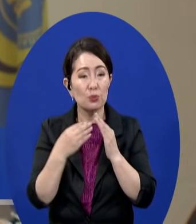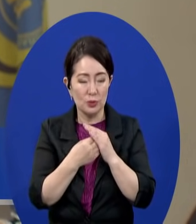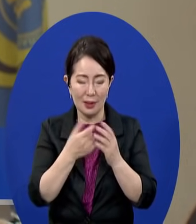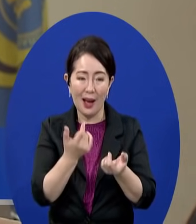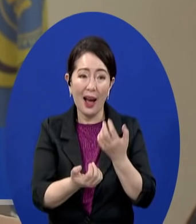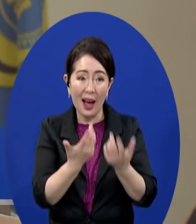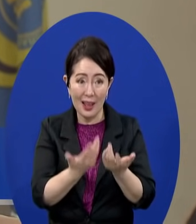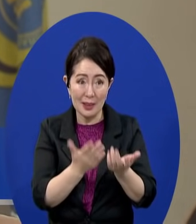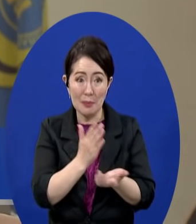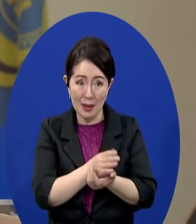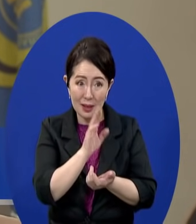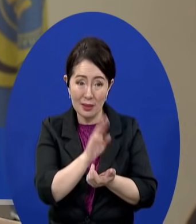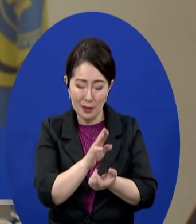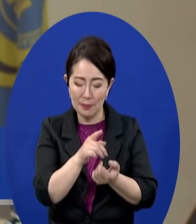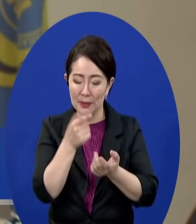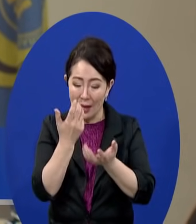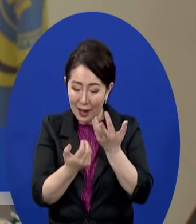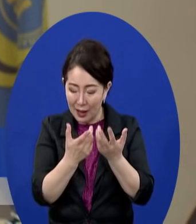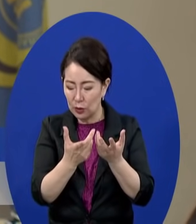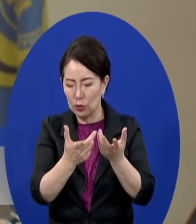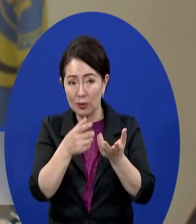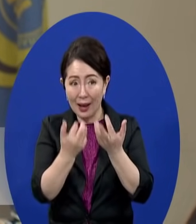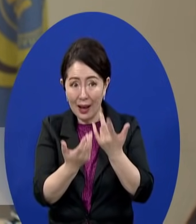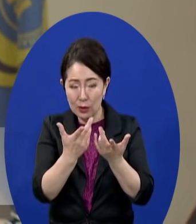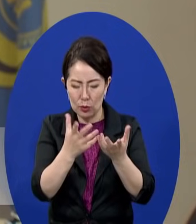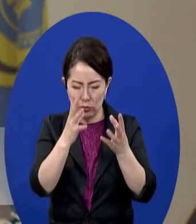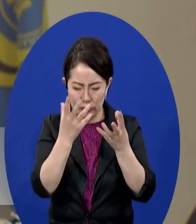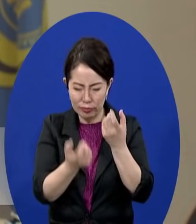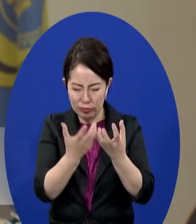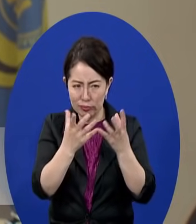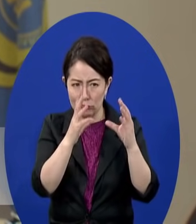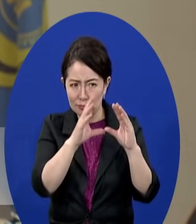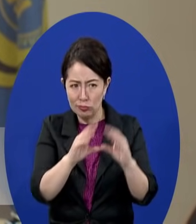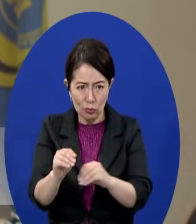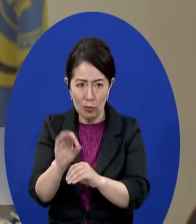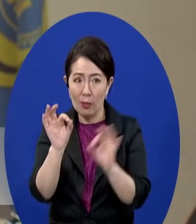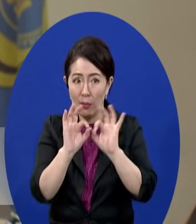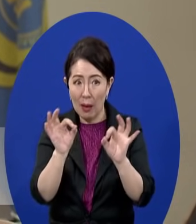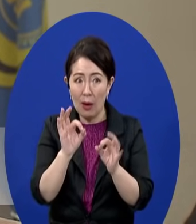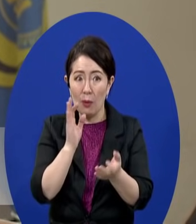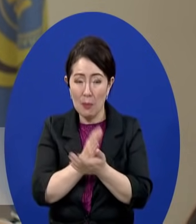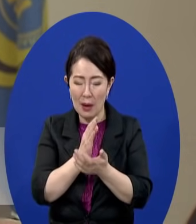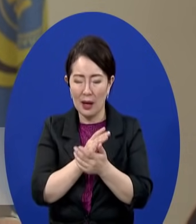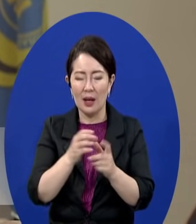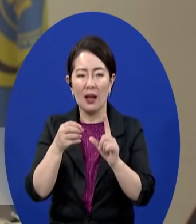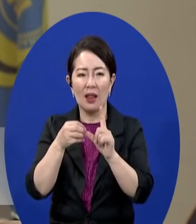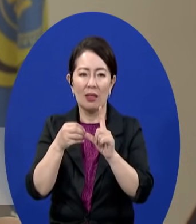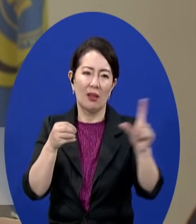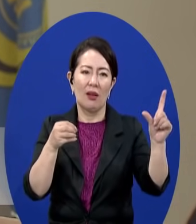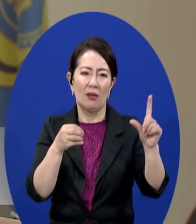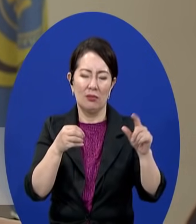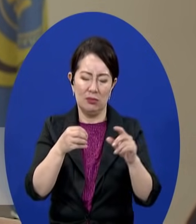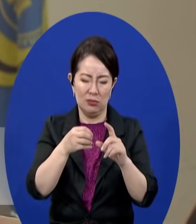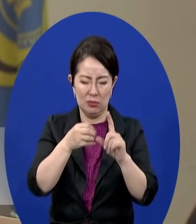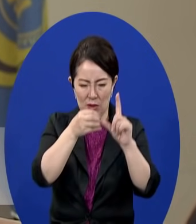гал түлж байна. А гал түлээд одоо галаа бүрэн шатаж дуусаагүй байхад бол яндангаа авч өрхөө битүүлснээр